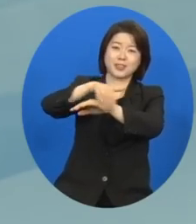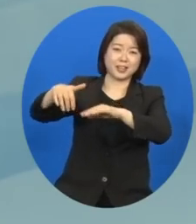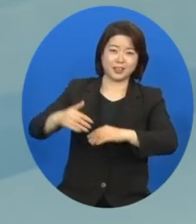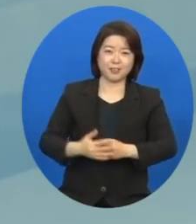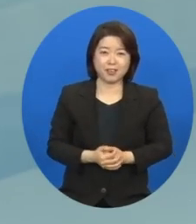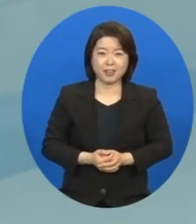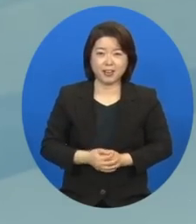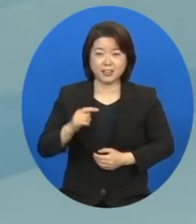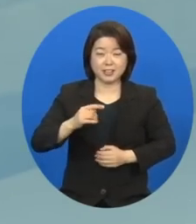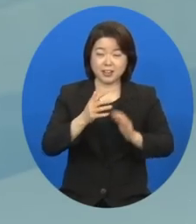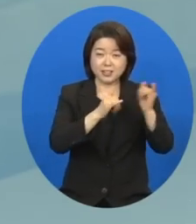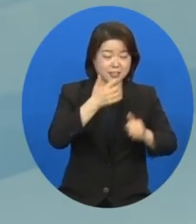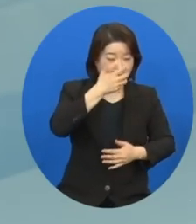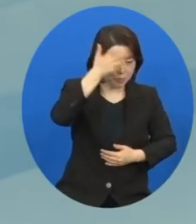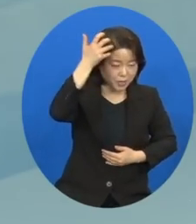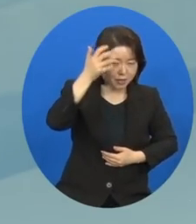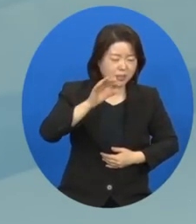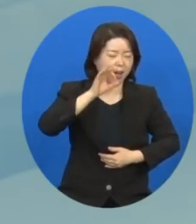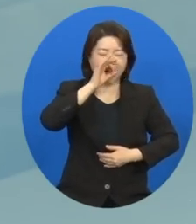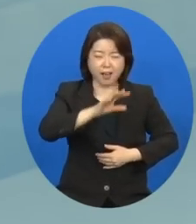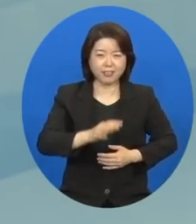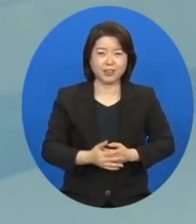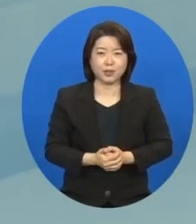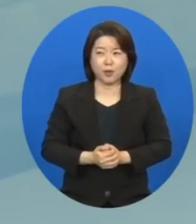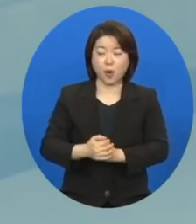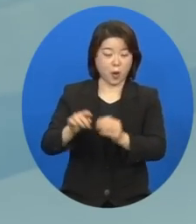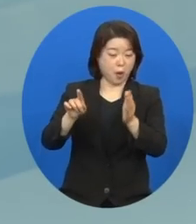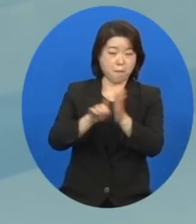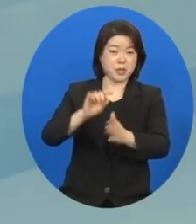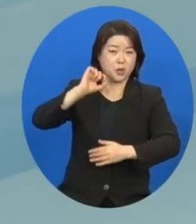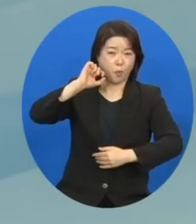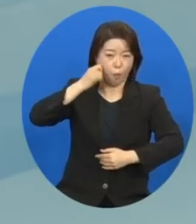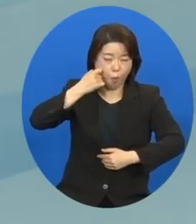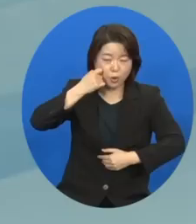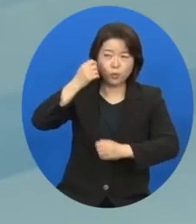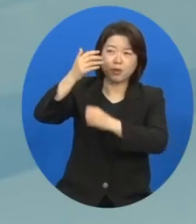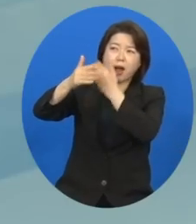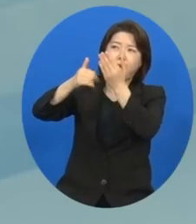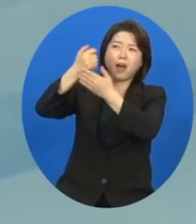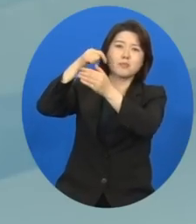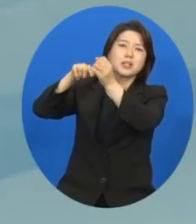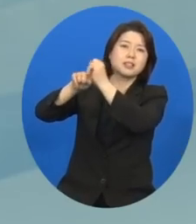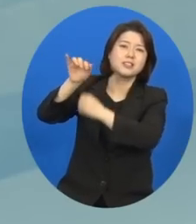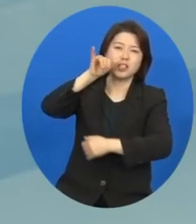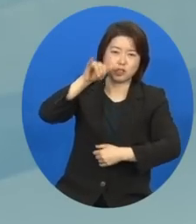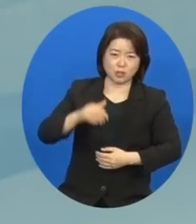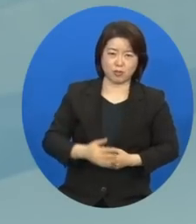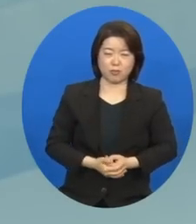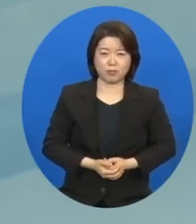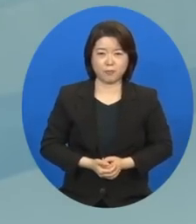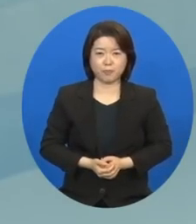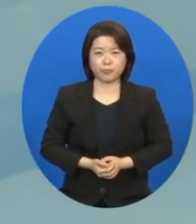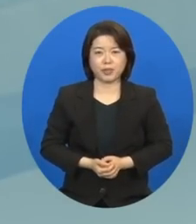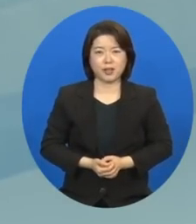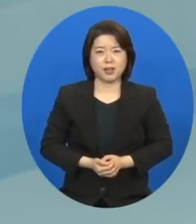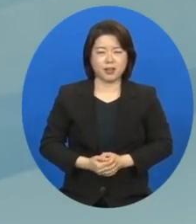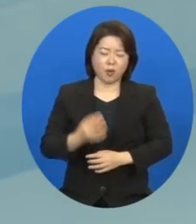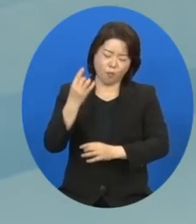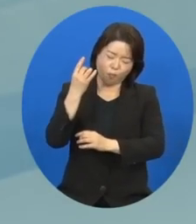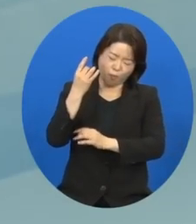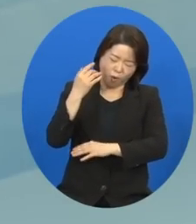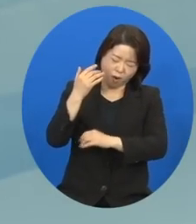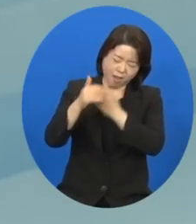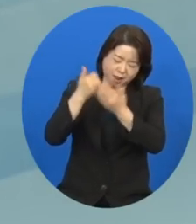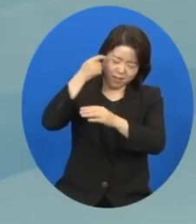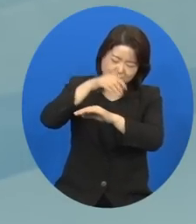인간의 상상으로도 할 수 없는 계획입니다. 믿어지지 아니하는 그분의 뜻입니다. 그래서 워낙 하나님의 계획이